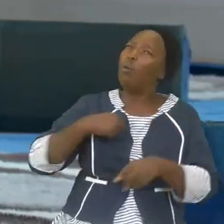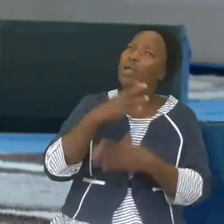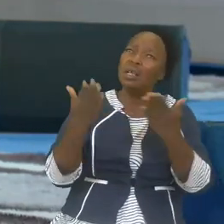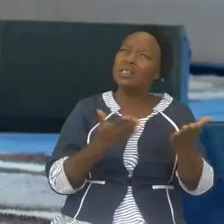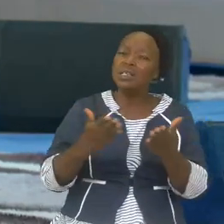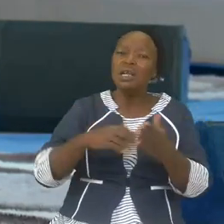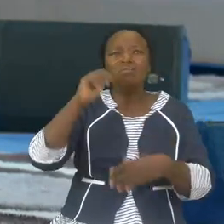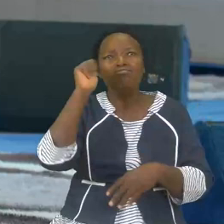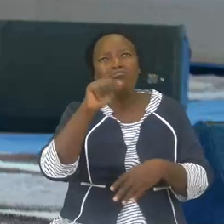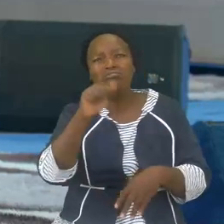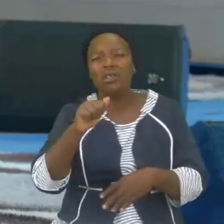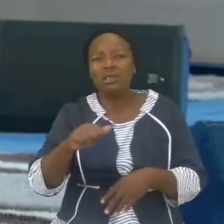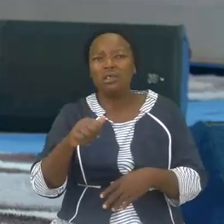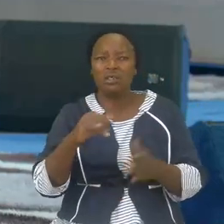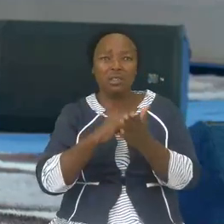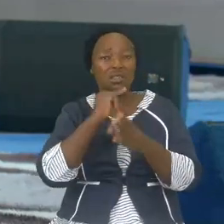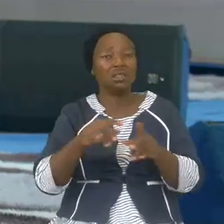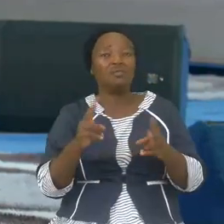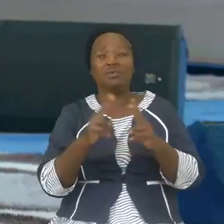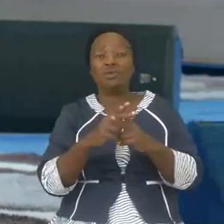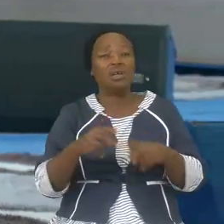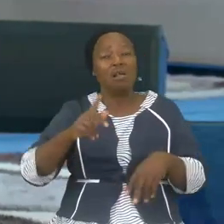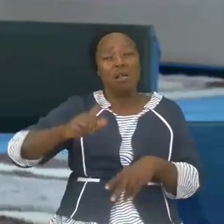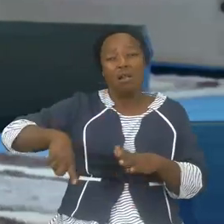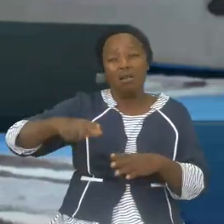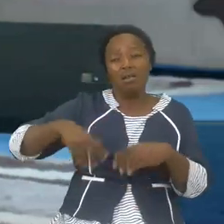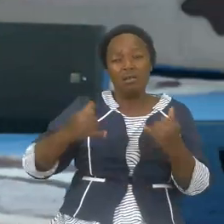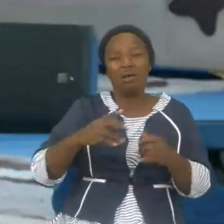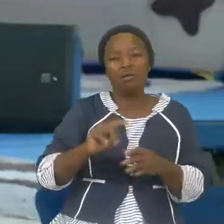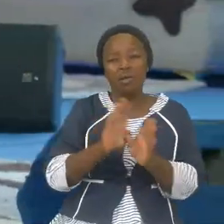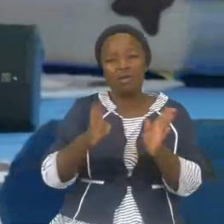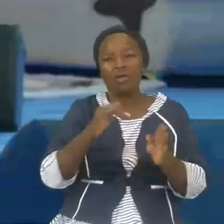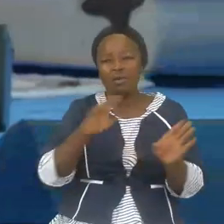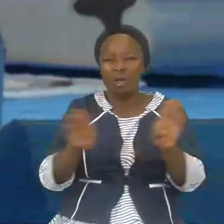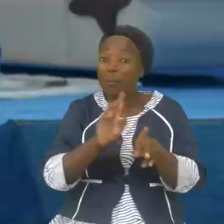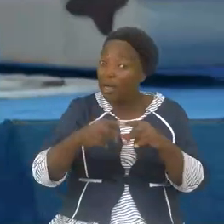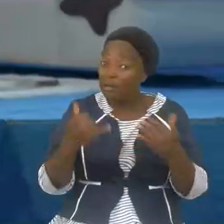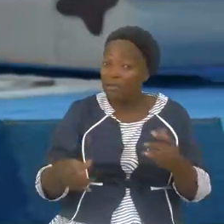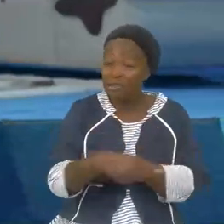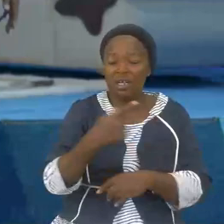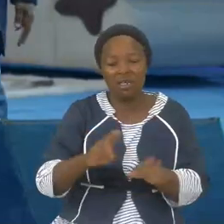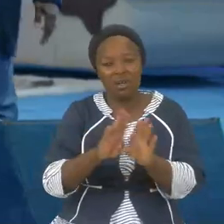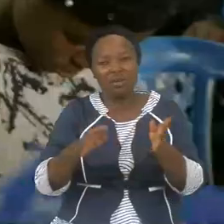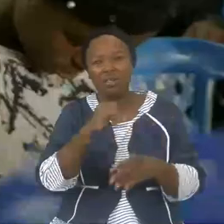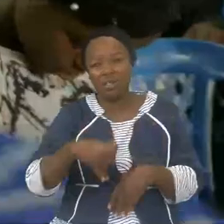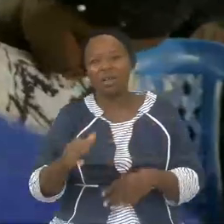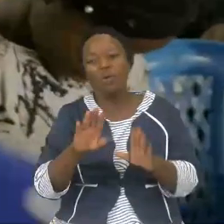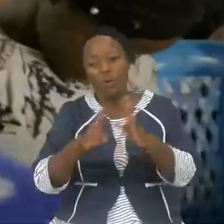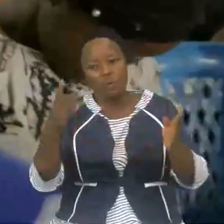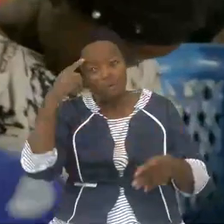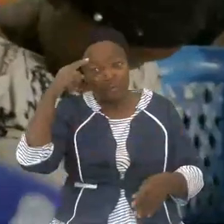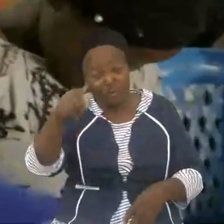sommes ici, nous sommes ici. C'est trop tard. La porte est fermée. Mais aujourd'hui, la porte est encore ouverte pour